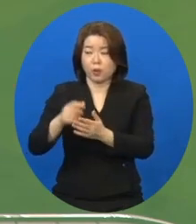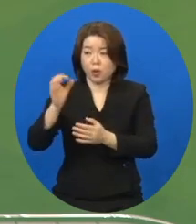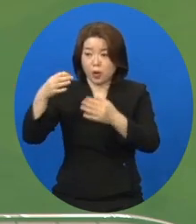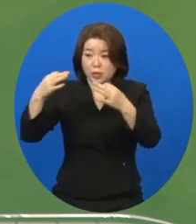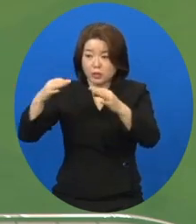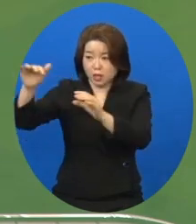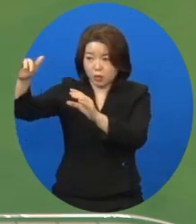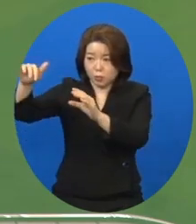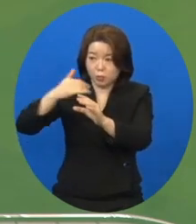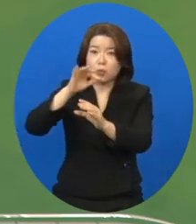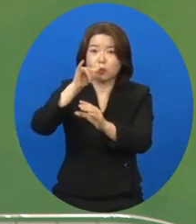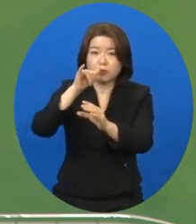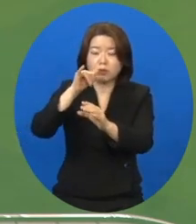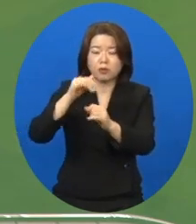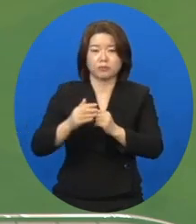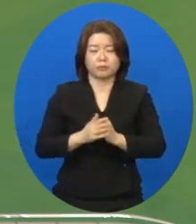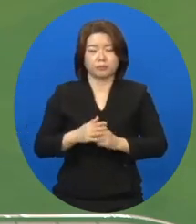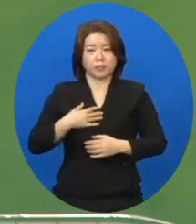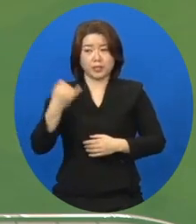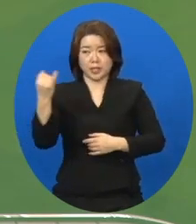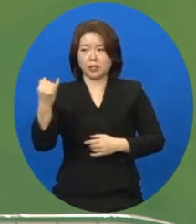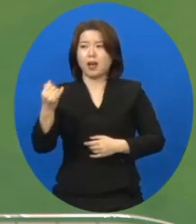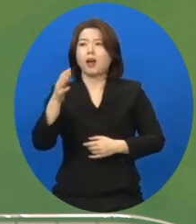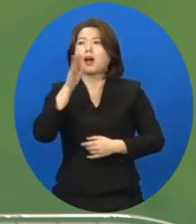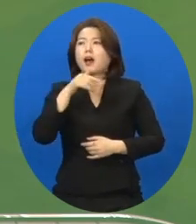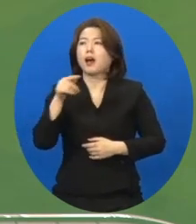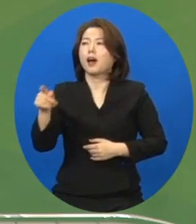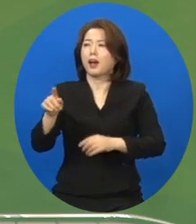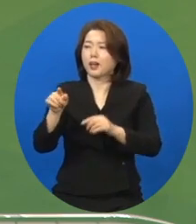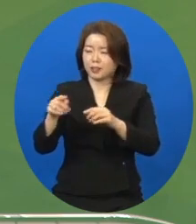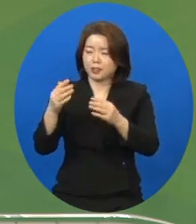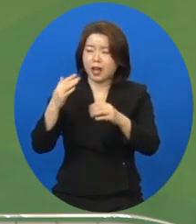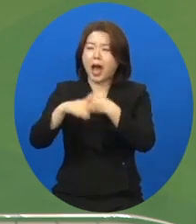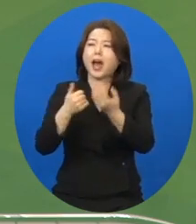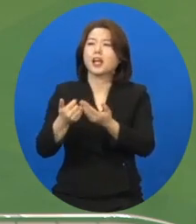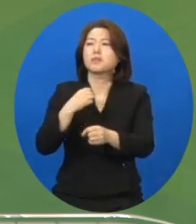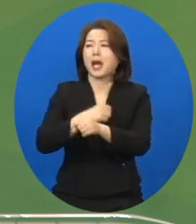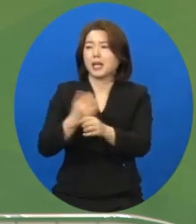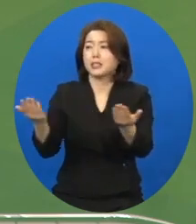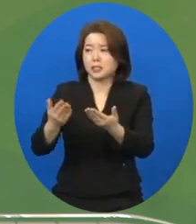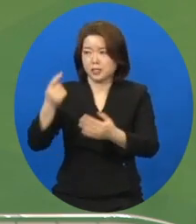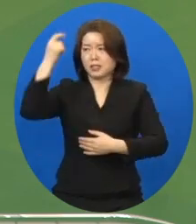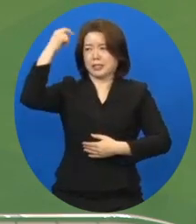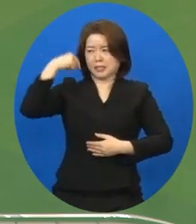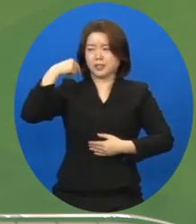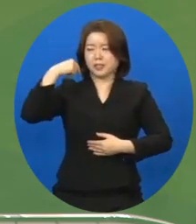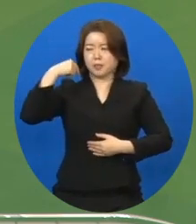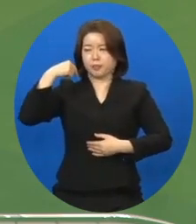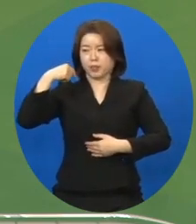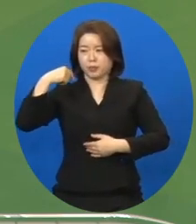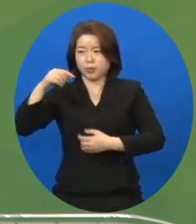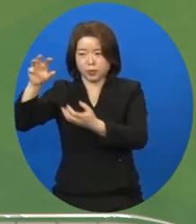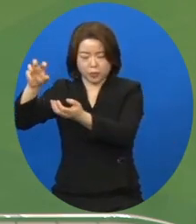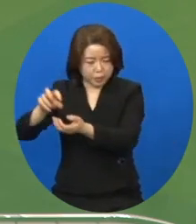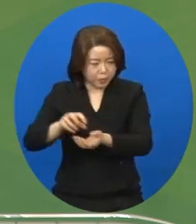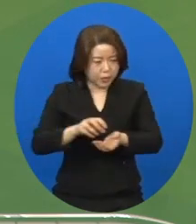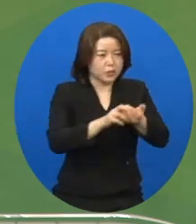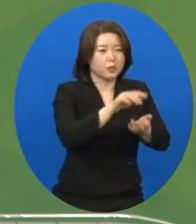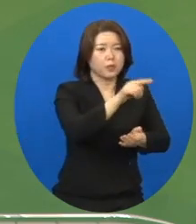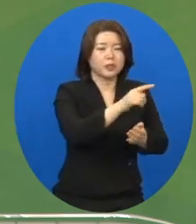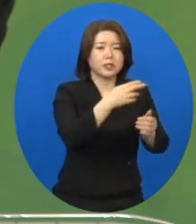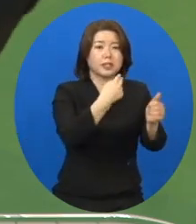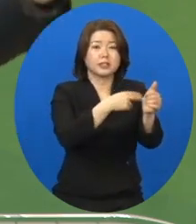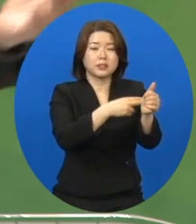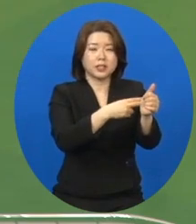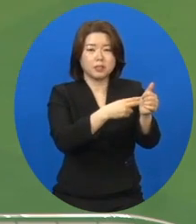겁니다. 제 아내가 아, 이건 하나님이 하시는 일이구나, 그렇게 느끼고 그 집사님을 찾아갔어요.